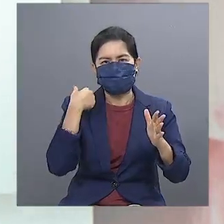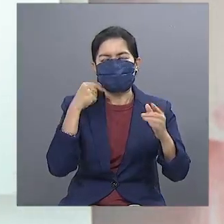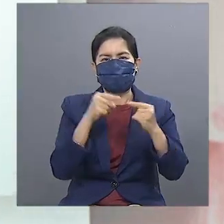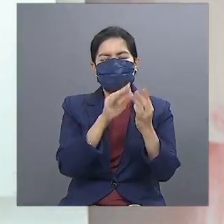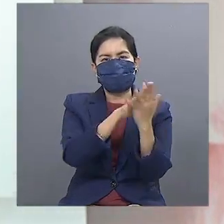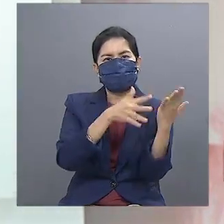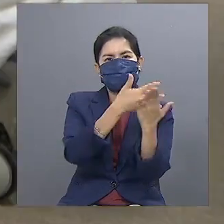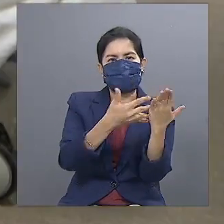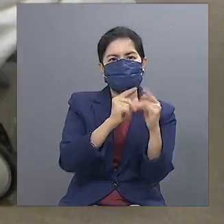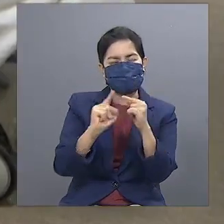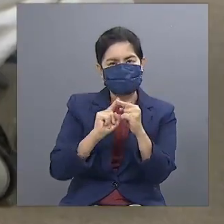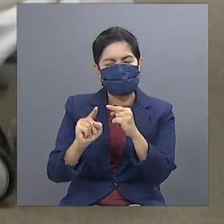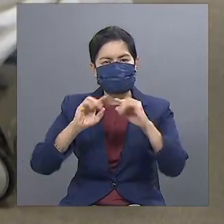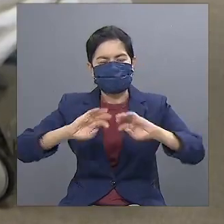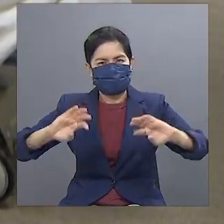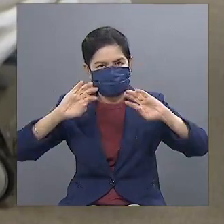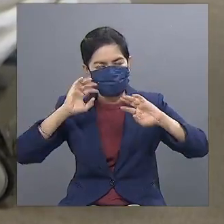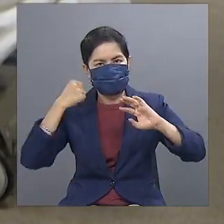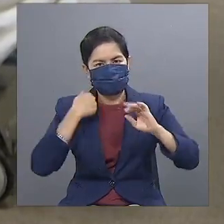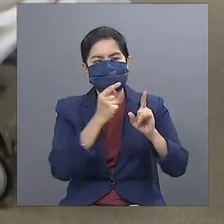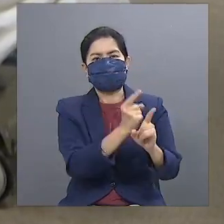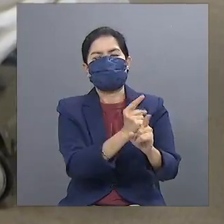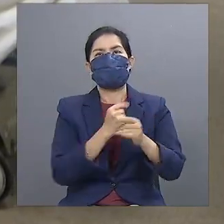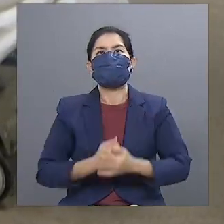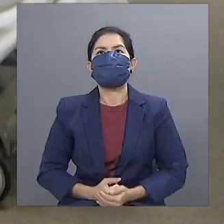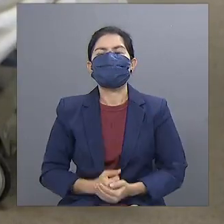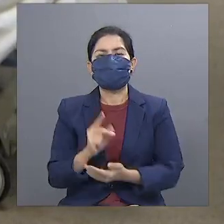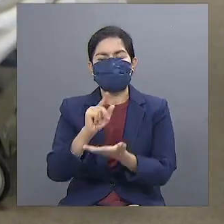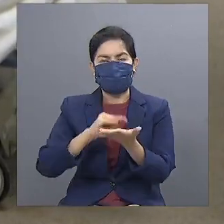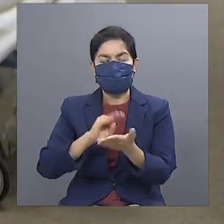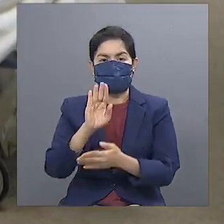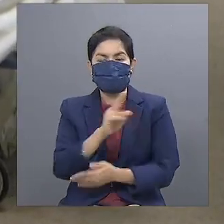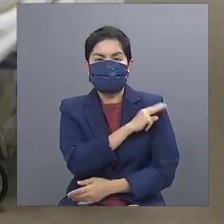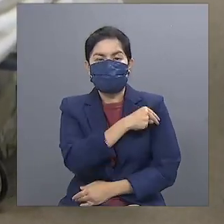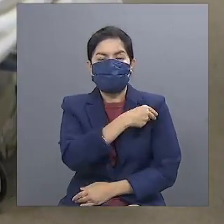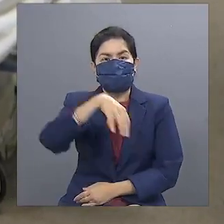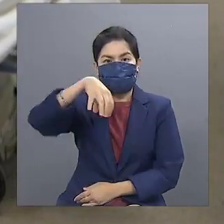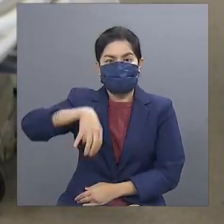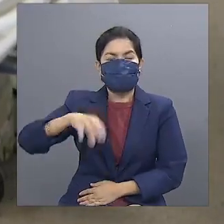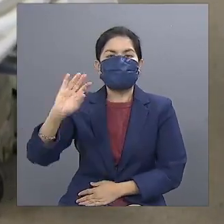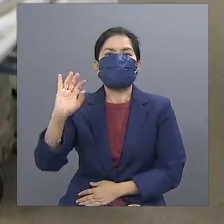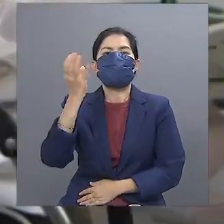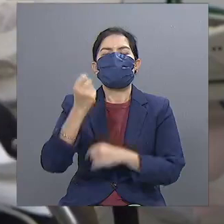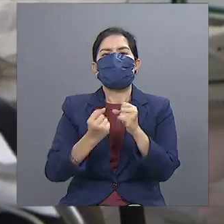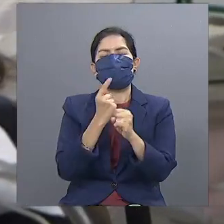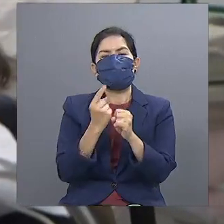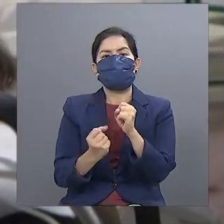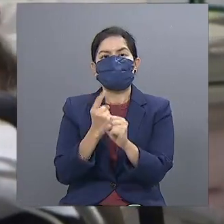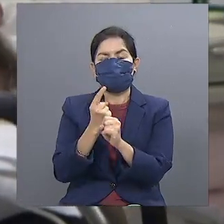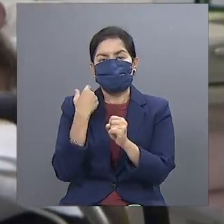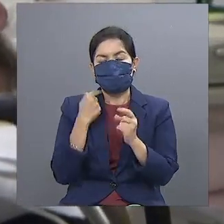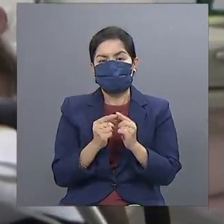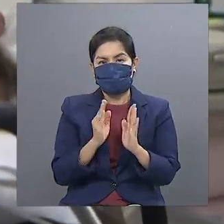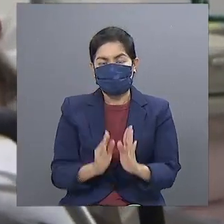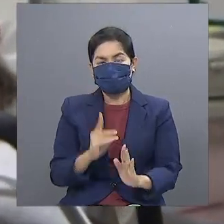ฐค่ะข้อมูลจากองค์การอนามัยโลกนะคะชี้ว่าในแต่ละปีมีผู้เสียชีวิตจากการสูบบุหรี่มากกว่า